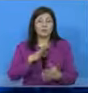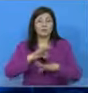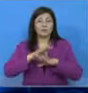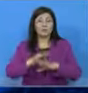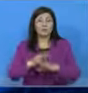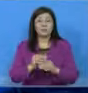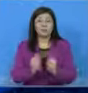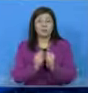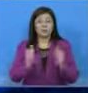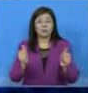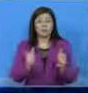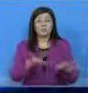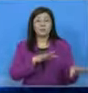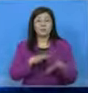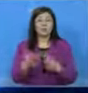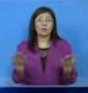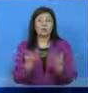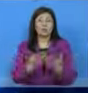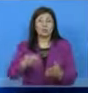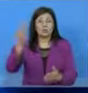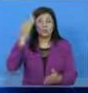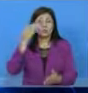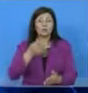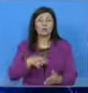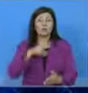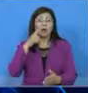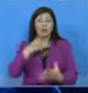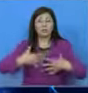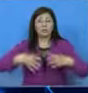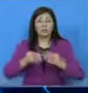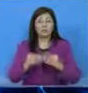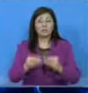бракоразводные. Разводные процессы. Какой смысл молодым семьям